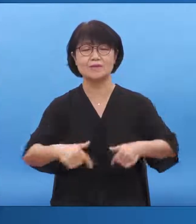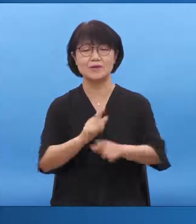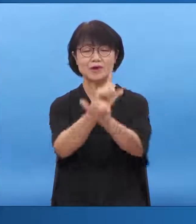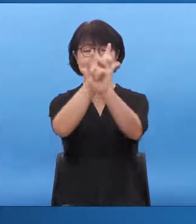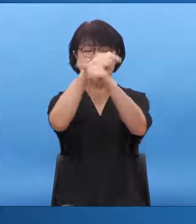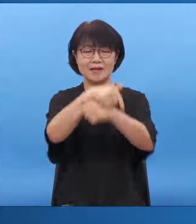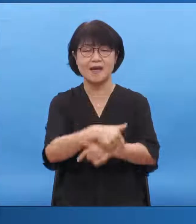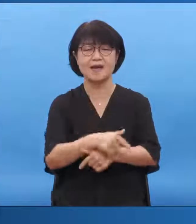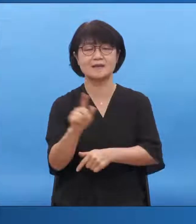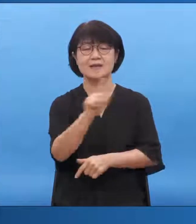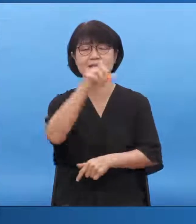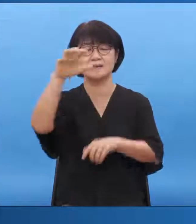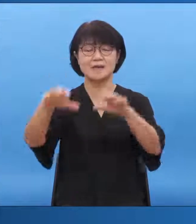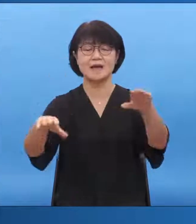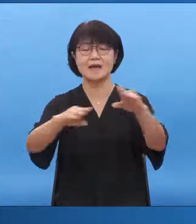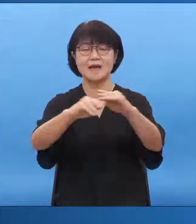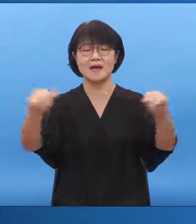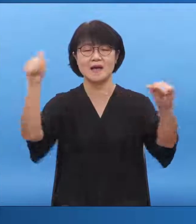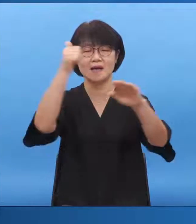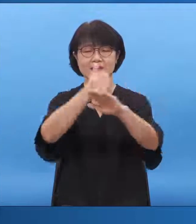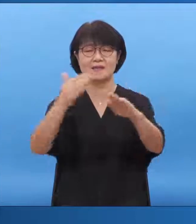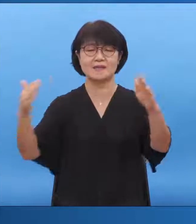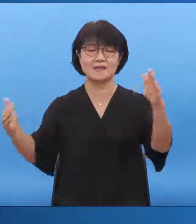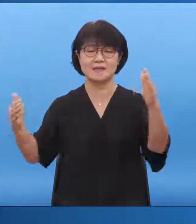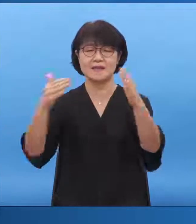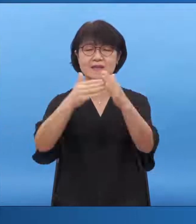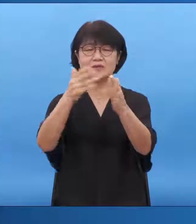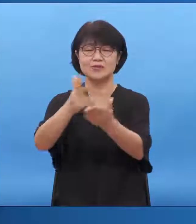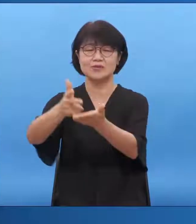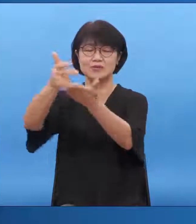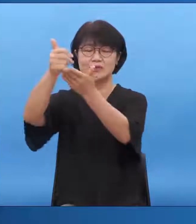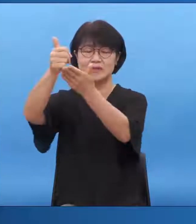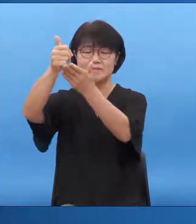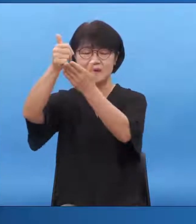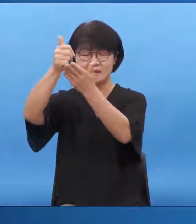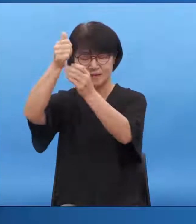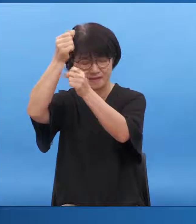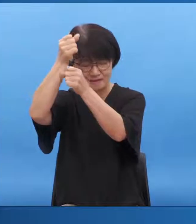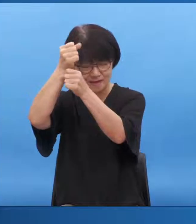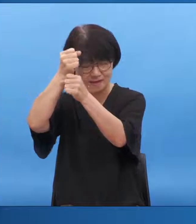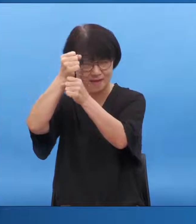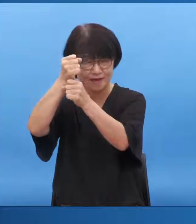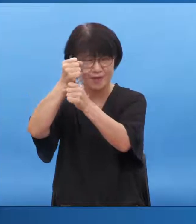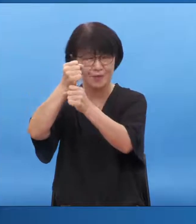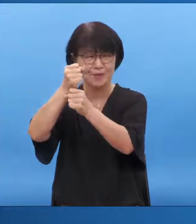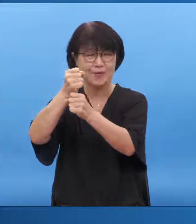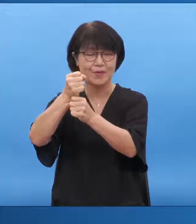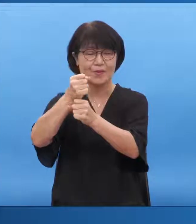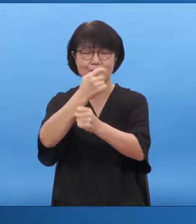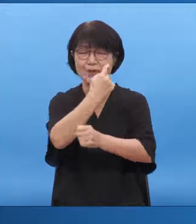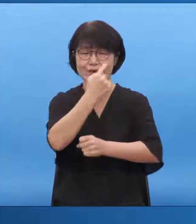동서남북 어디나 땅끝까지 주님만 의지하고